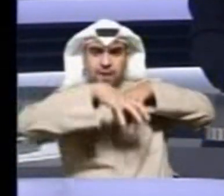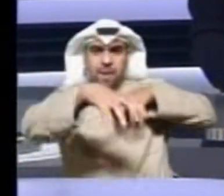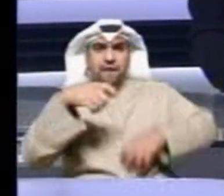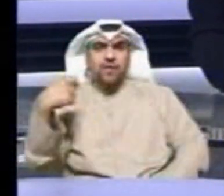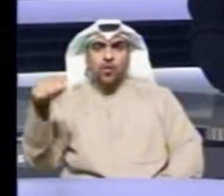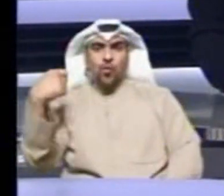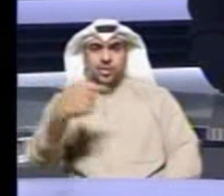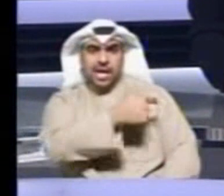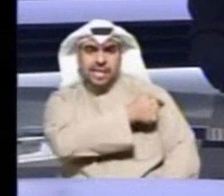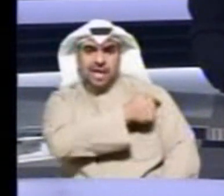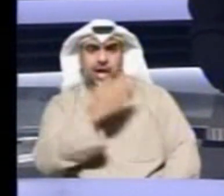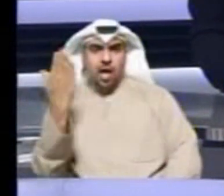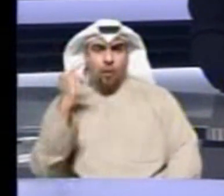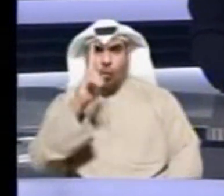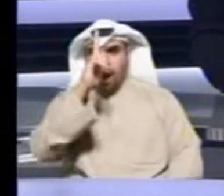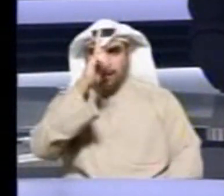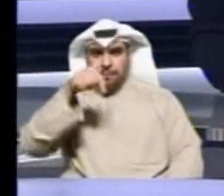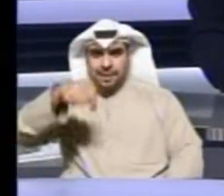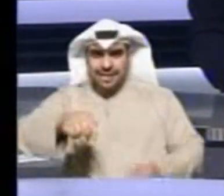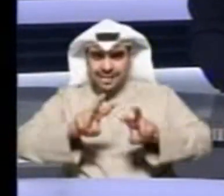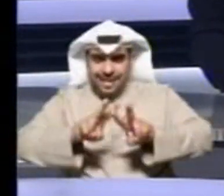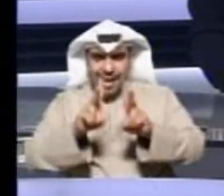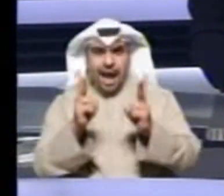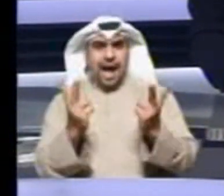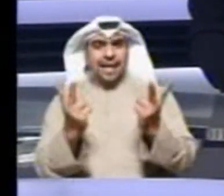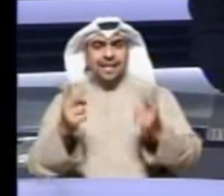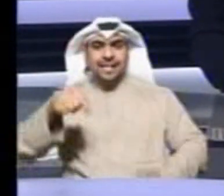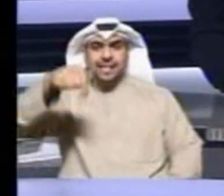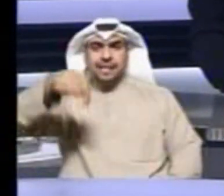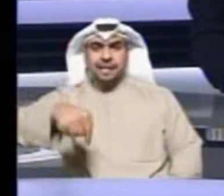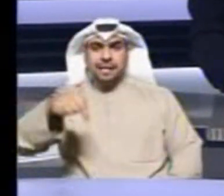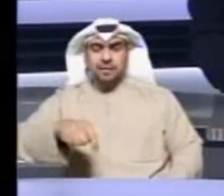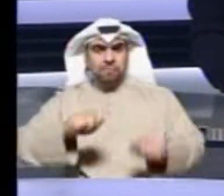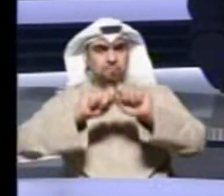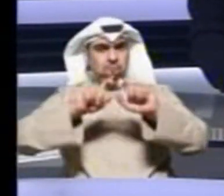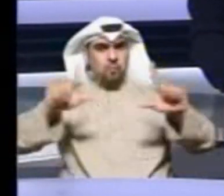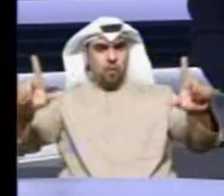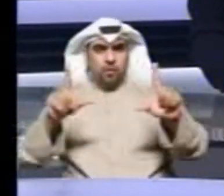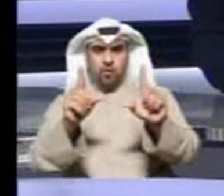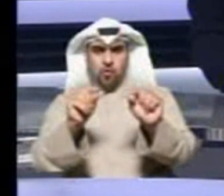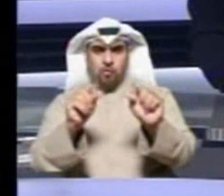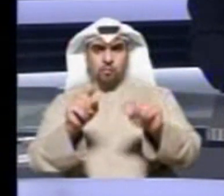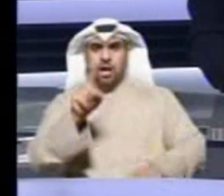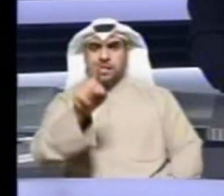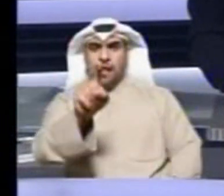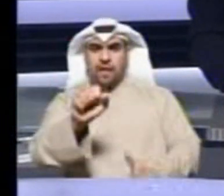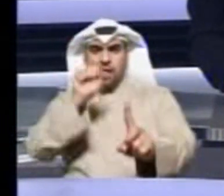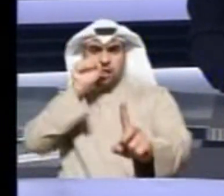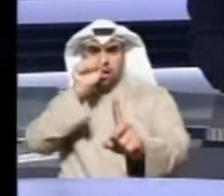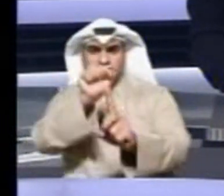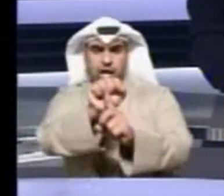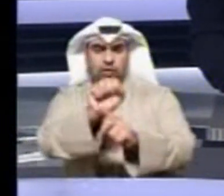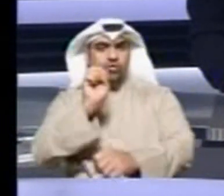عما كان مخطط له في السابق، وأصبح اليوم علم قائم بحد ذاته وتخصص يدرس لتطوير